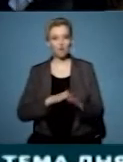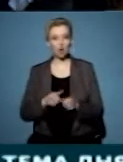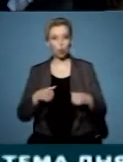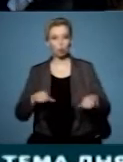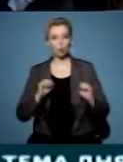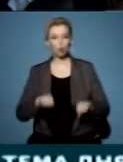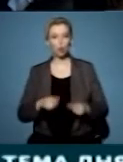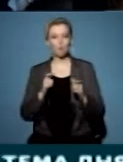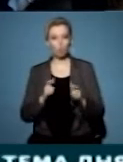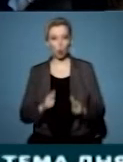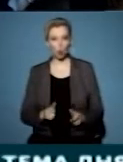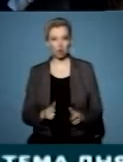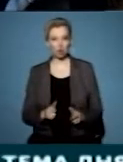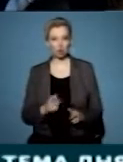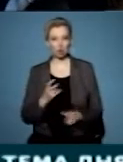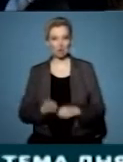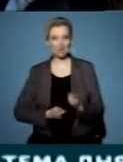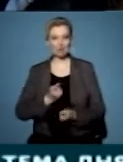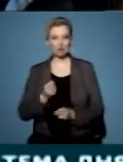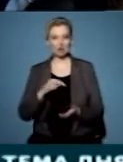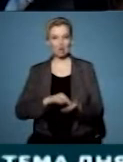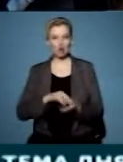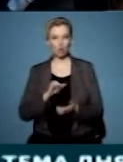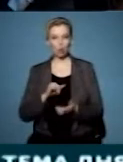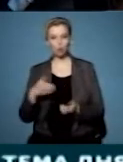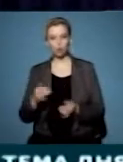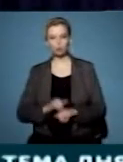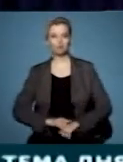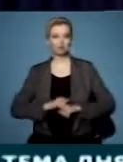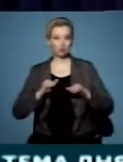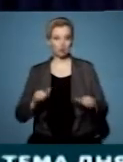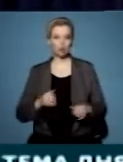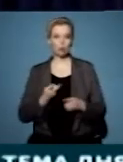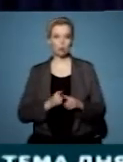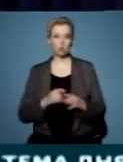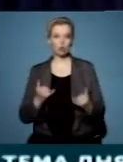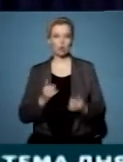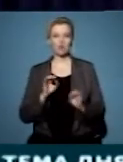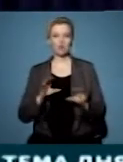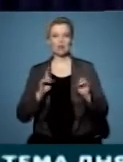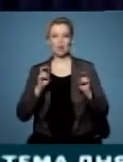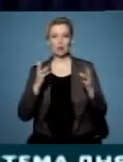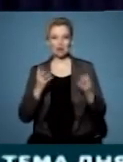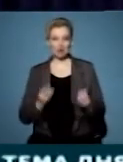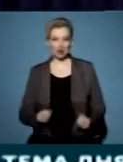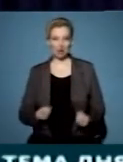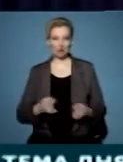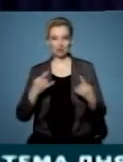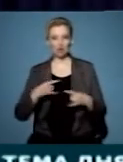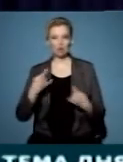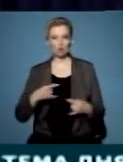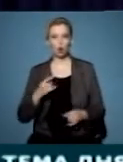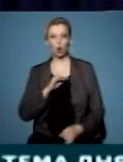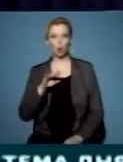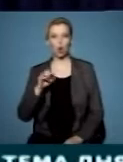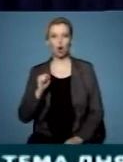може погодитися на зміну тарифу у сторону збільшення? Про це сьогодні в ефірі «Теми дня» телеканалу